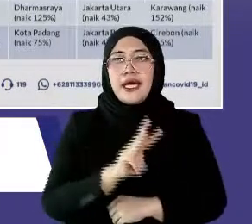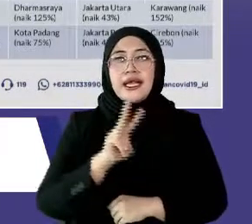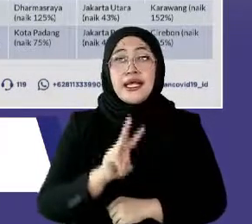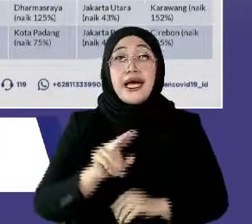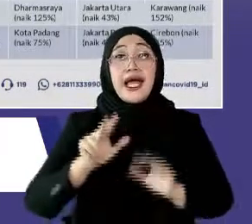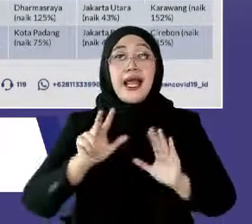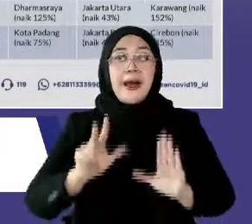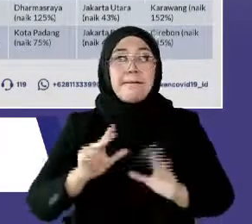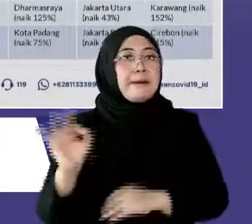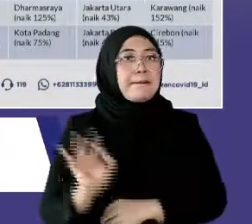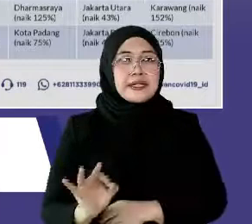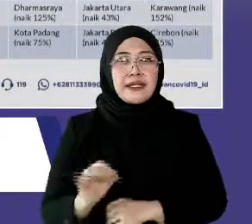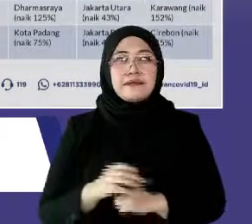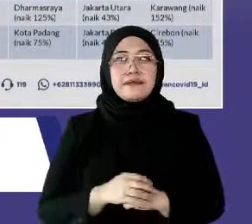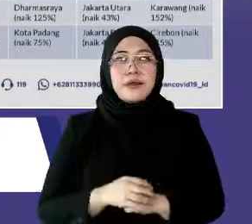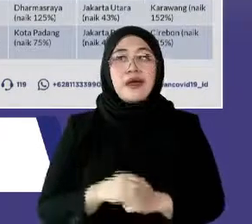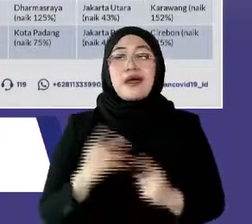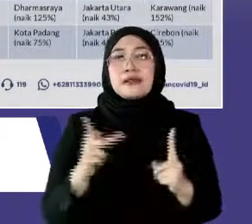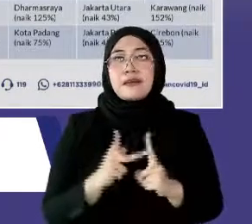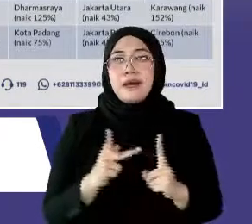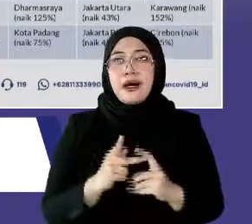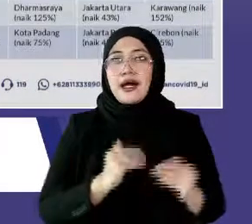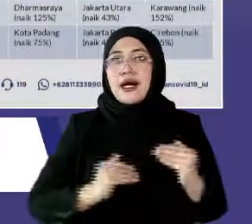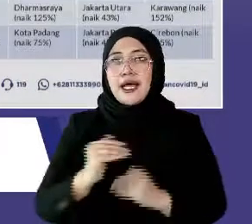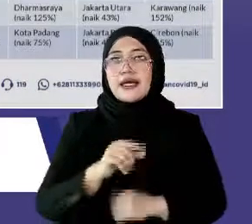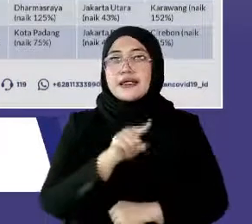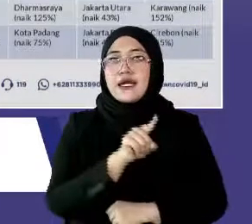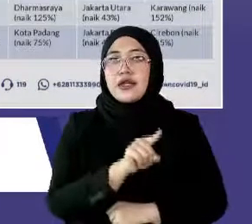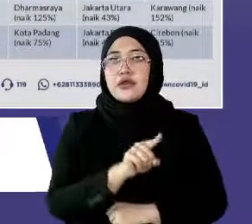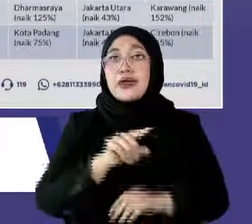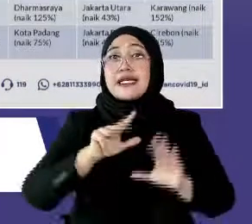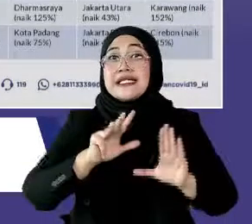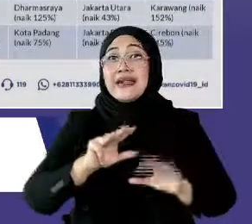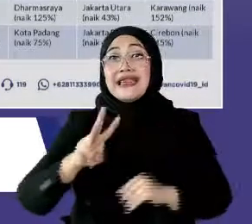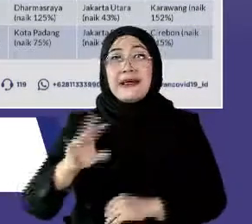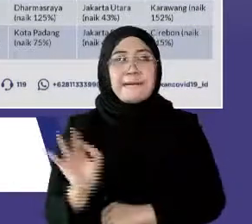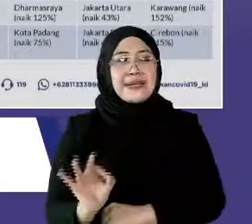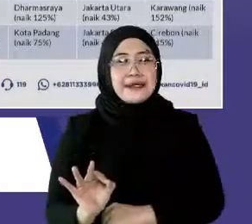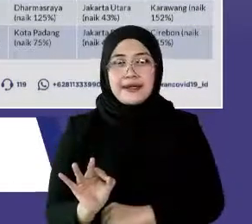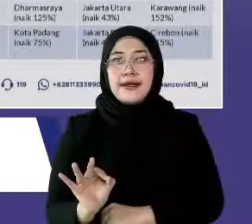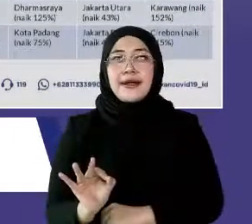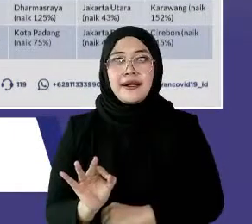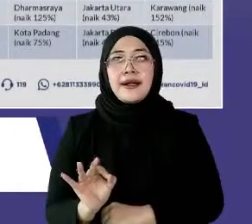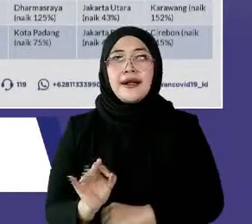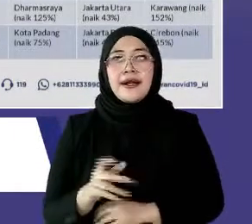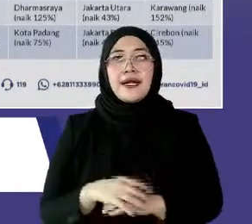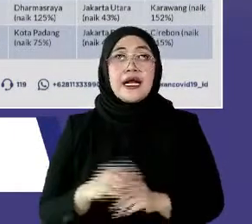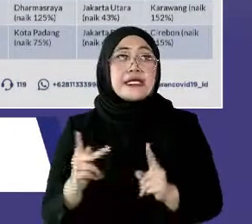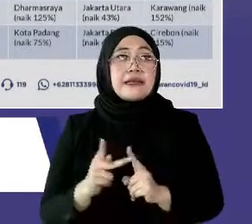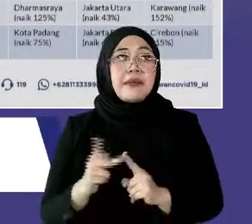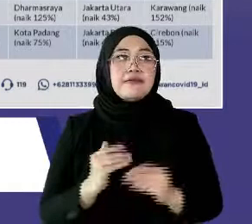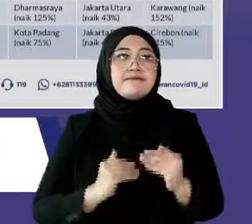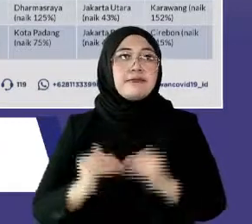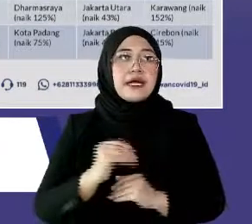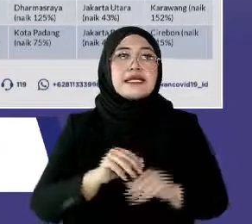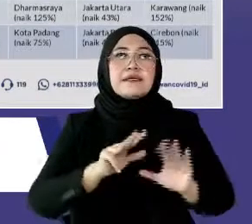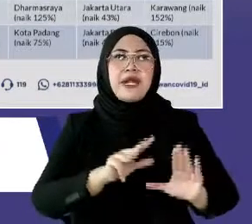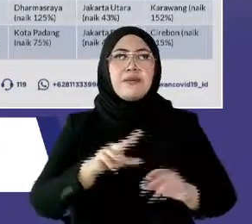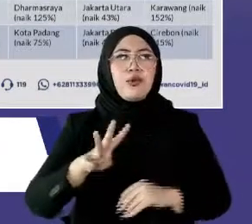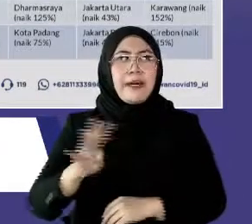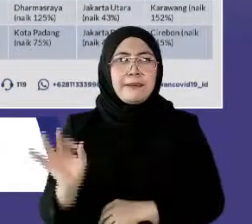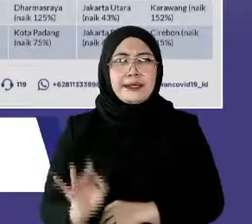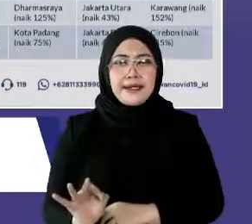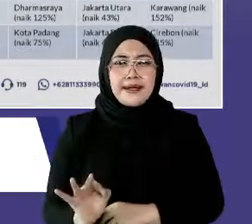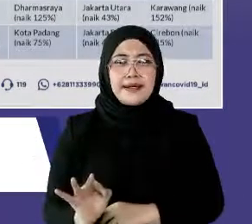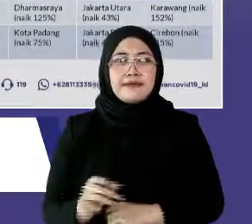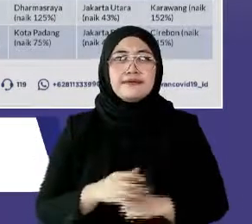338 persen kota Semarang naik 193 persen dan Semarang naik 94